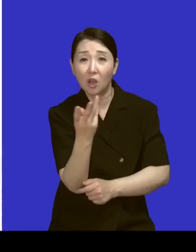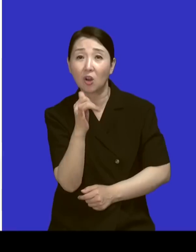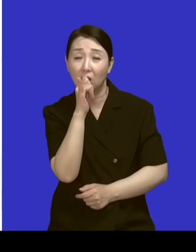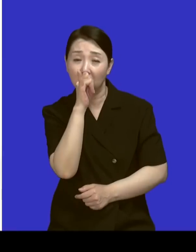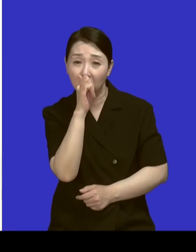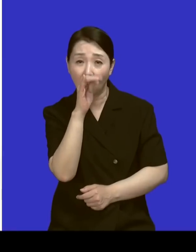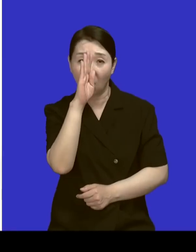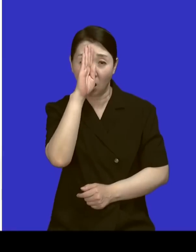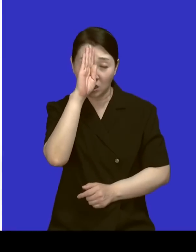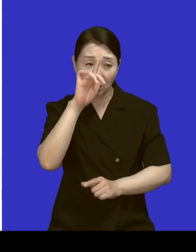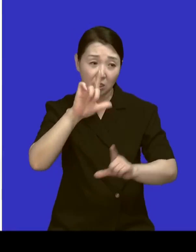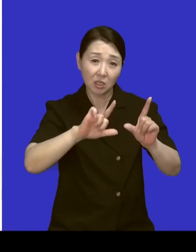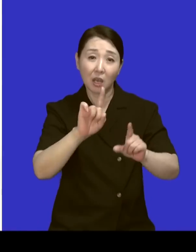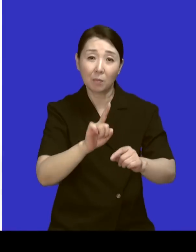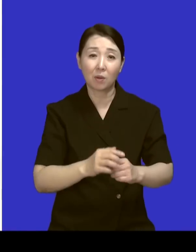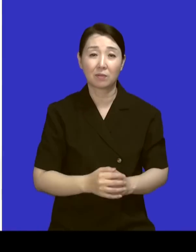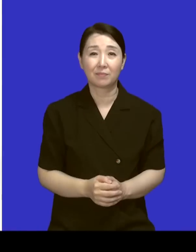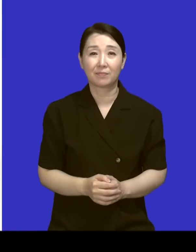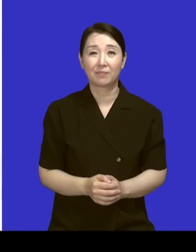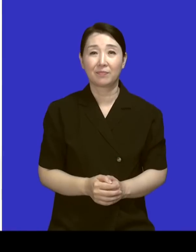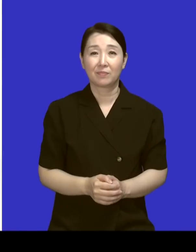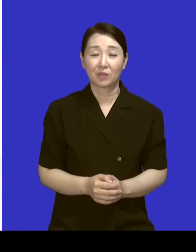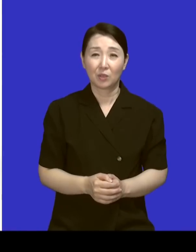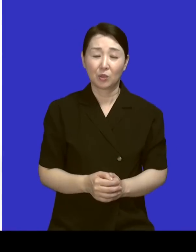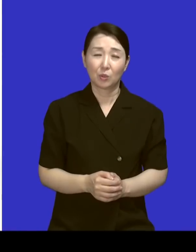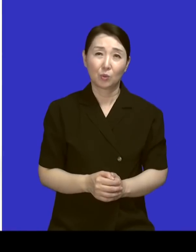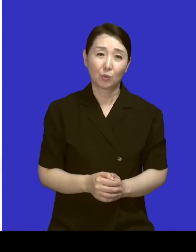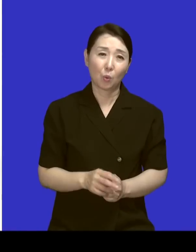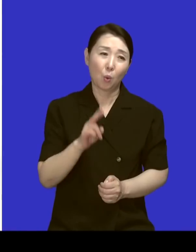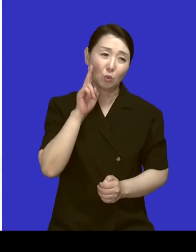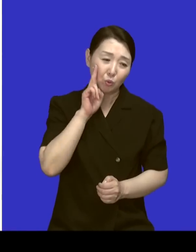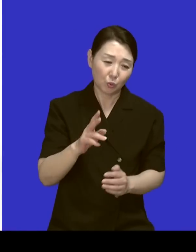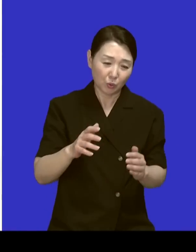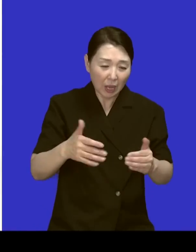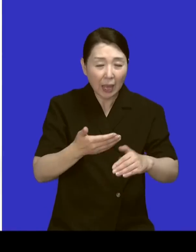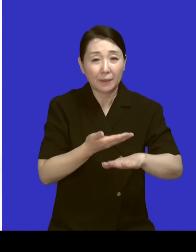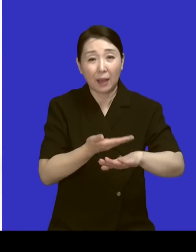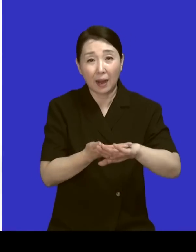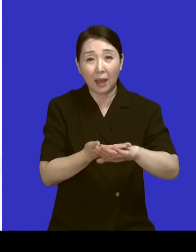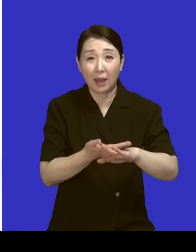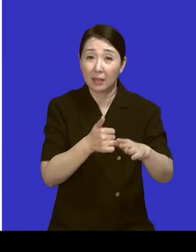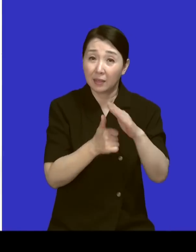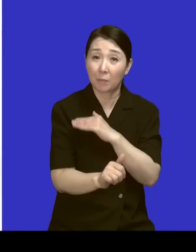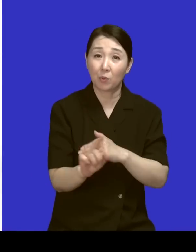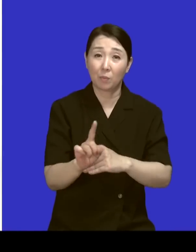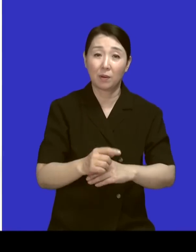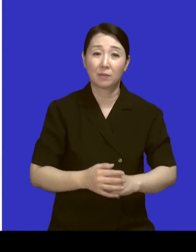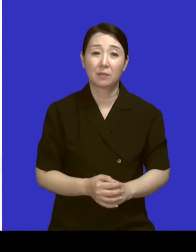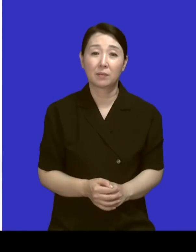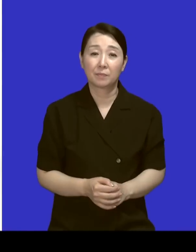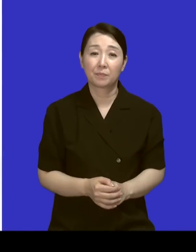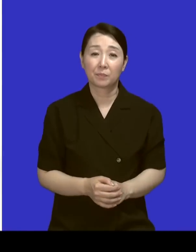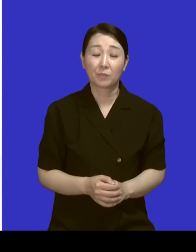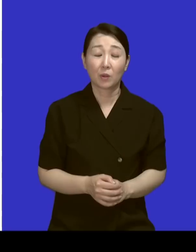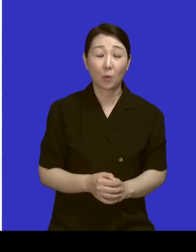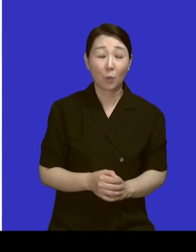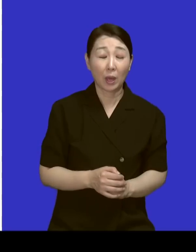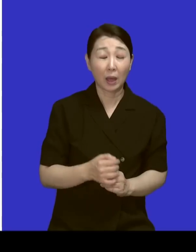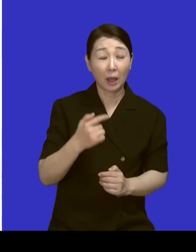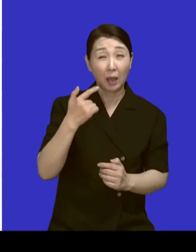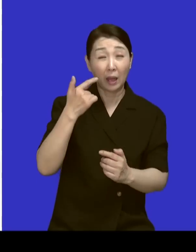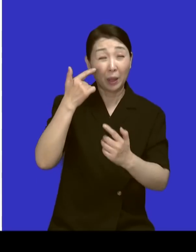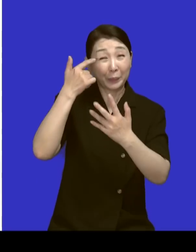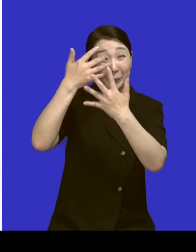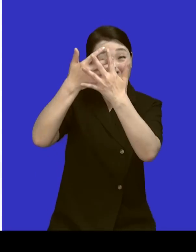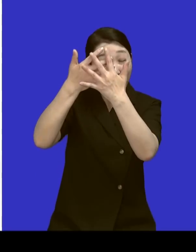어떠셨어요? 조현병도 다양한 증상이 있고 그 경도도 다 다르거든요. 네. 가장 대표적인 게 환시나 환청, 예, 예. 없는